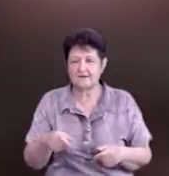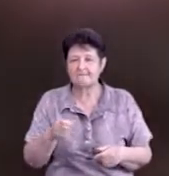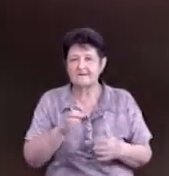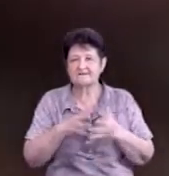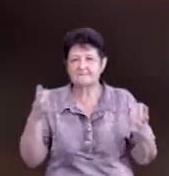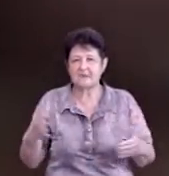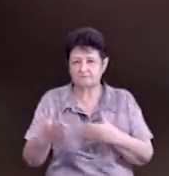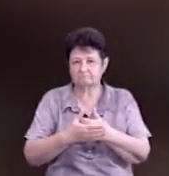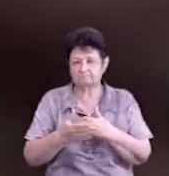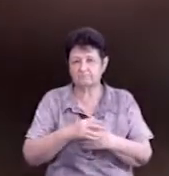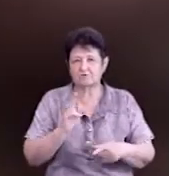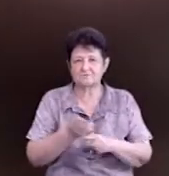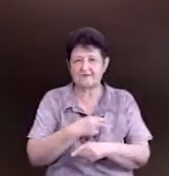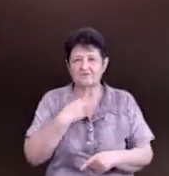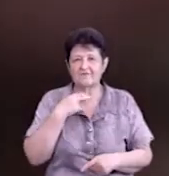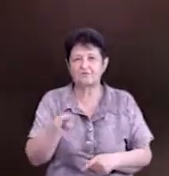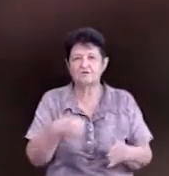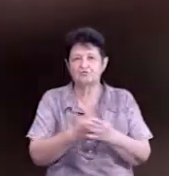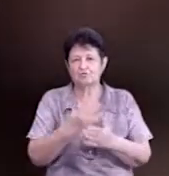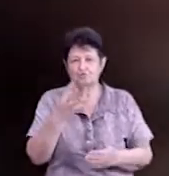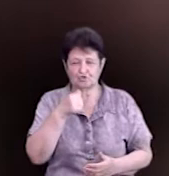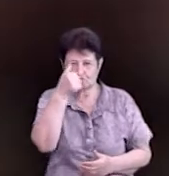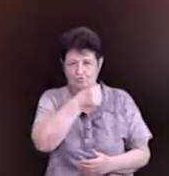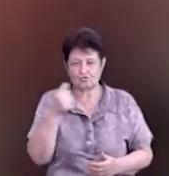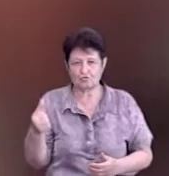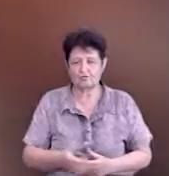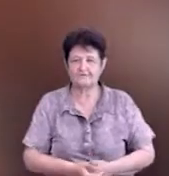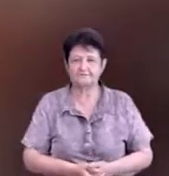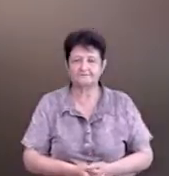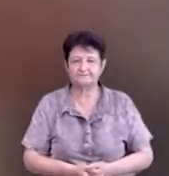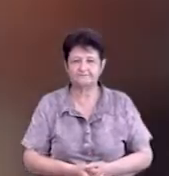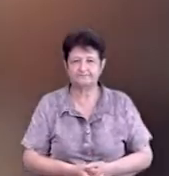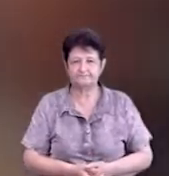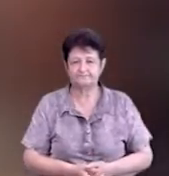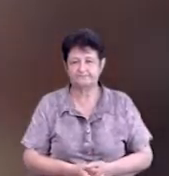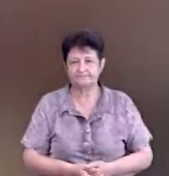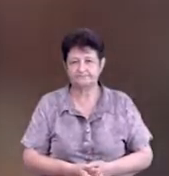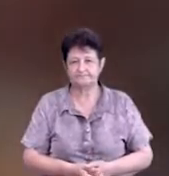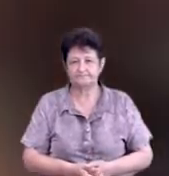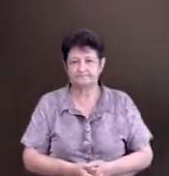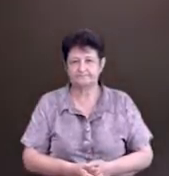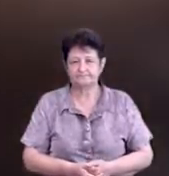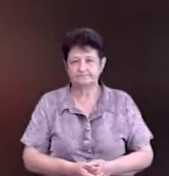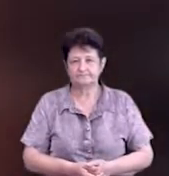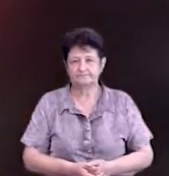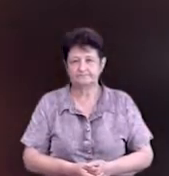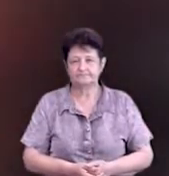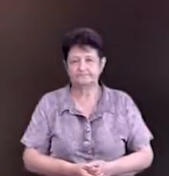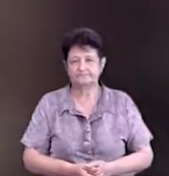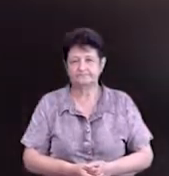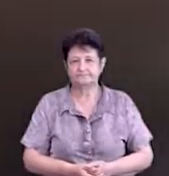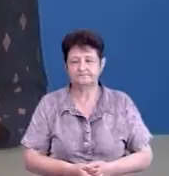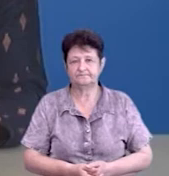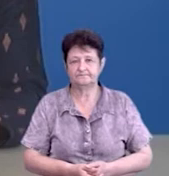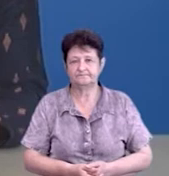статті передбачає позбавлення волі на строк до 4 років. Ольга Онищенко, Роман Репа. Новини на Суспільному.